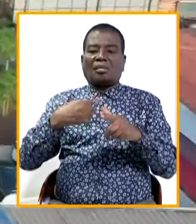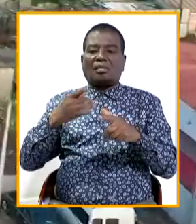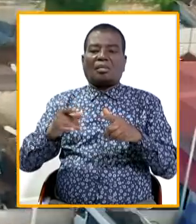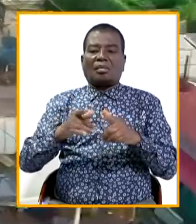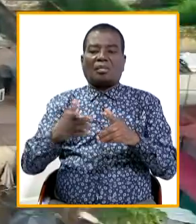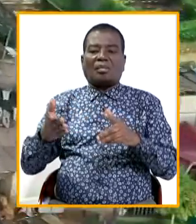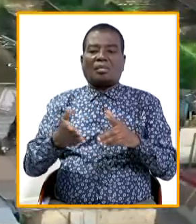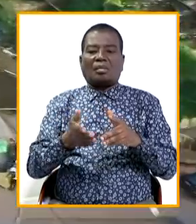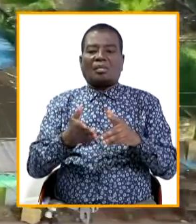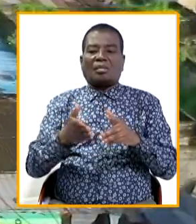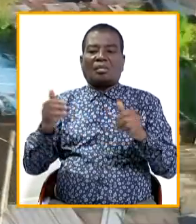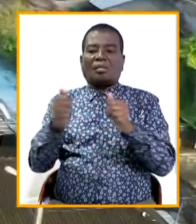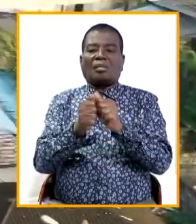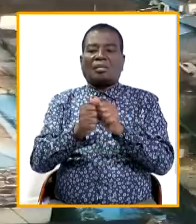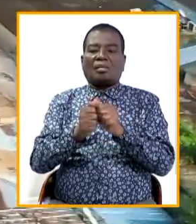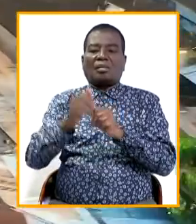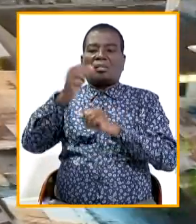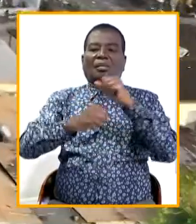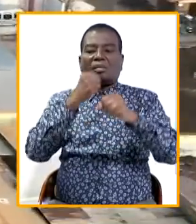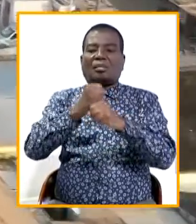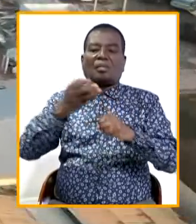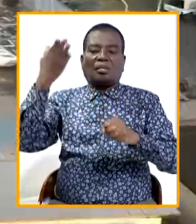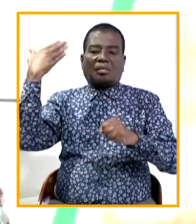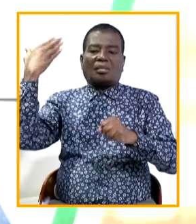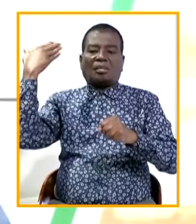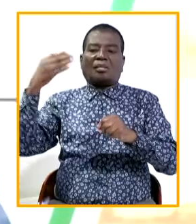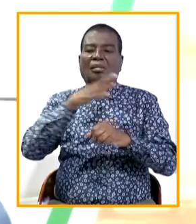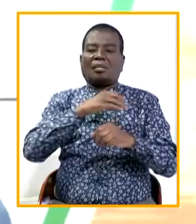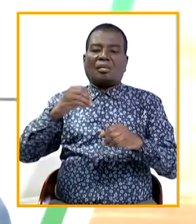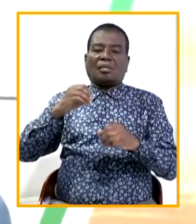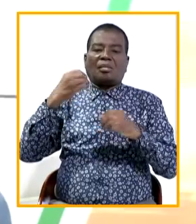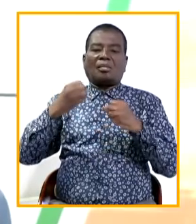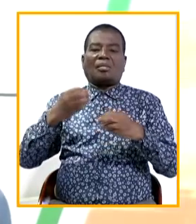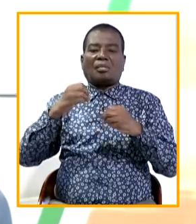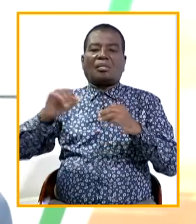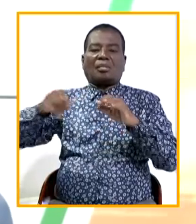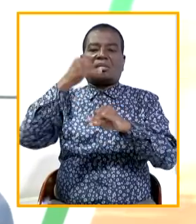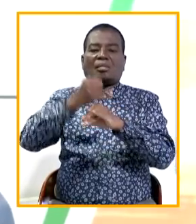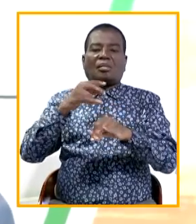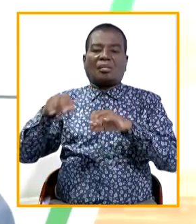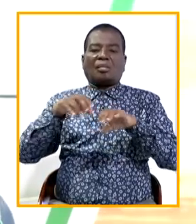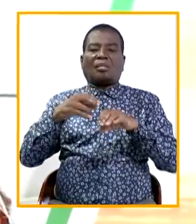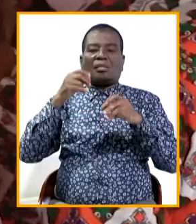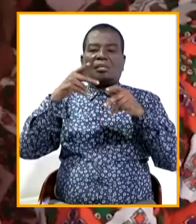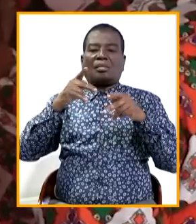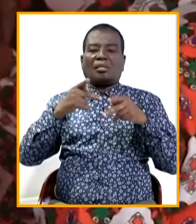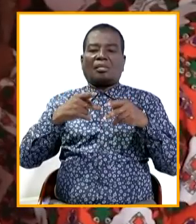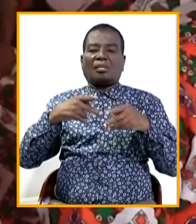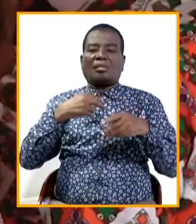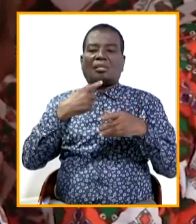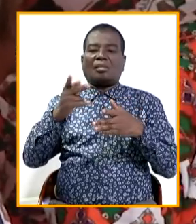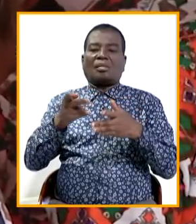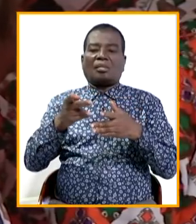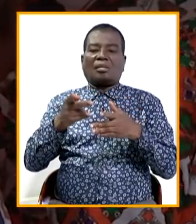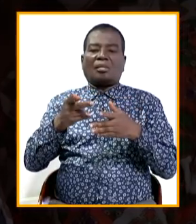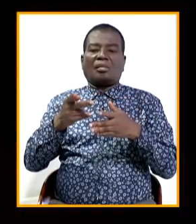tranche radicalement avec les années antérieures. De gros investissements vont être réalisés. Il me plaît de citer, juste